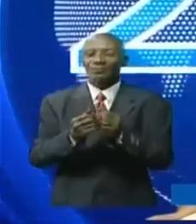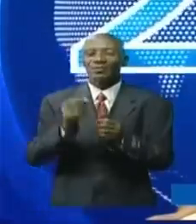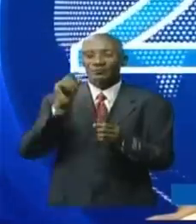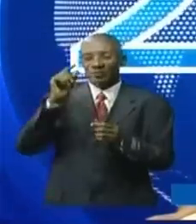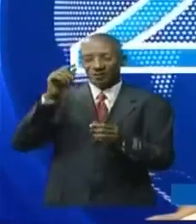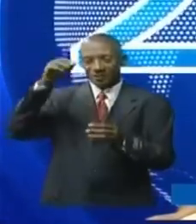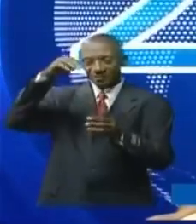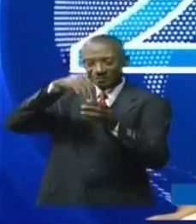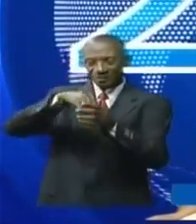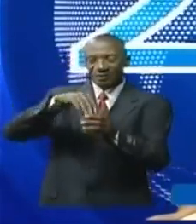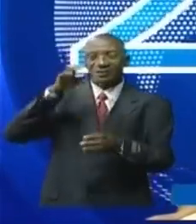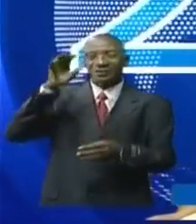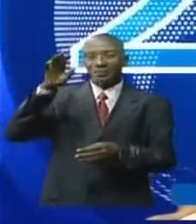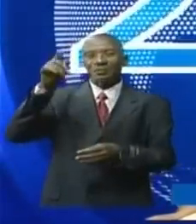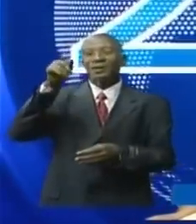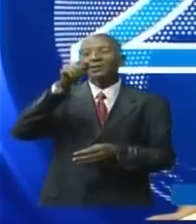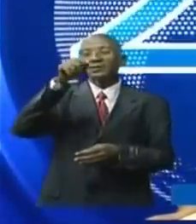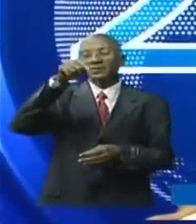le délai de